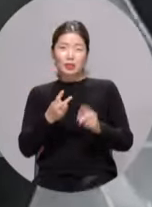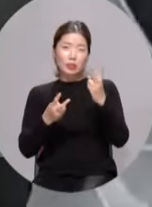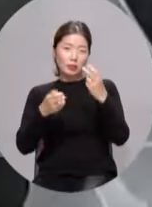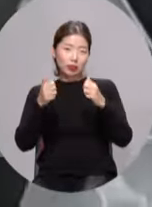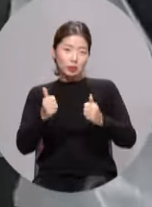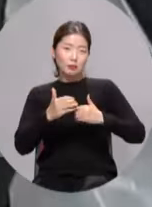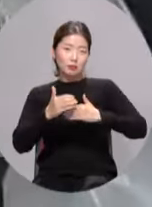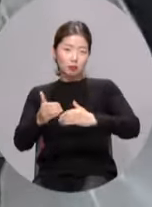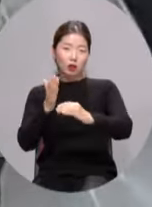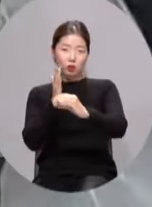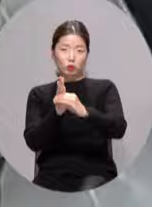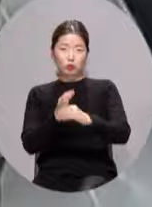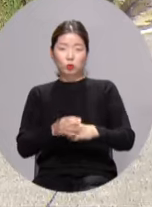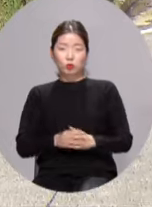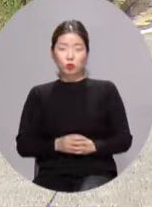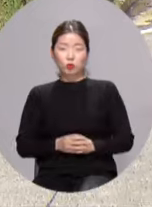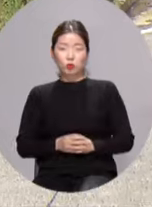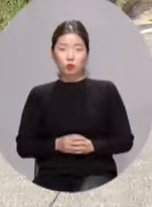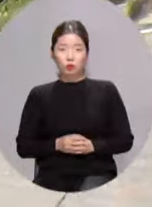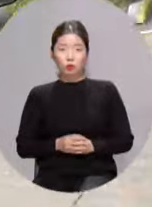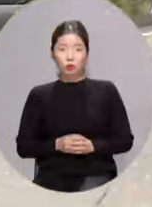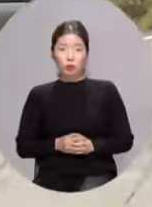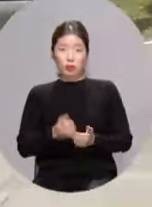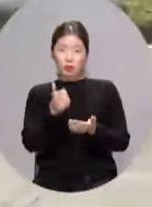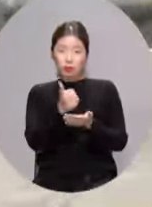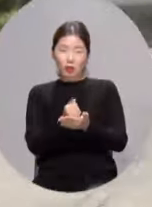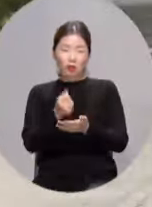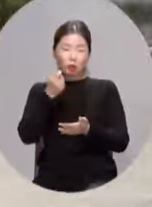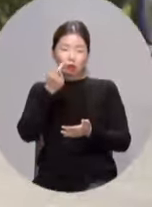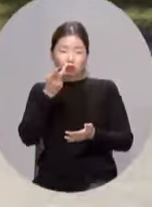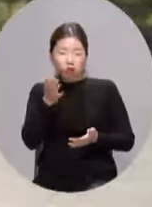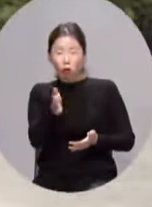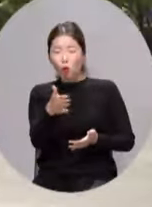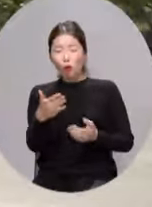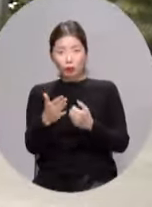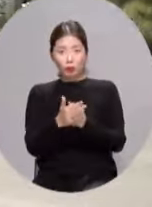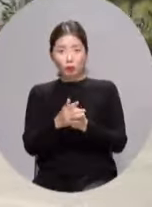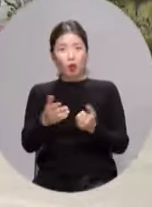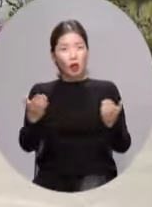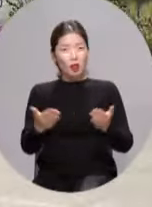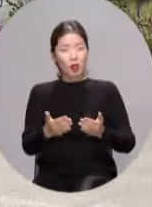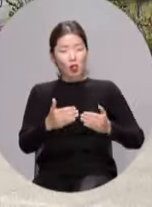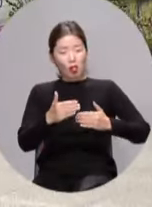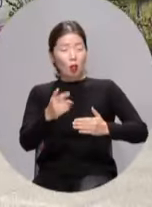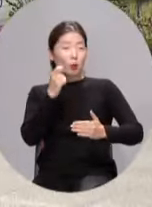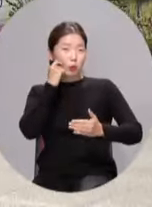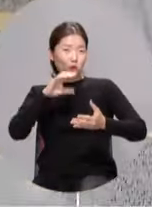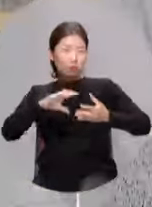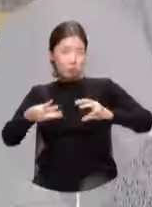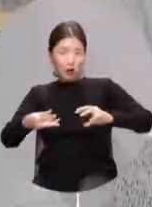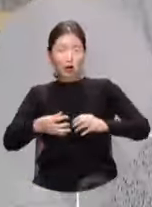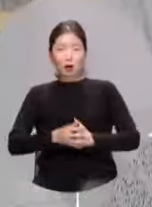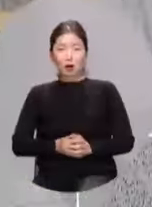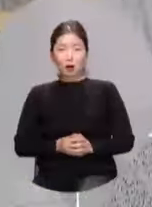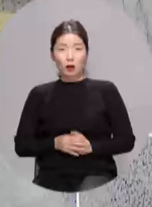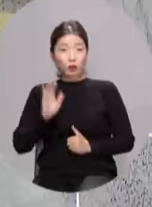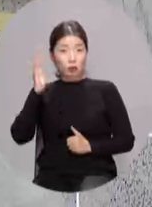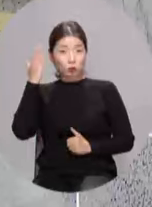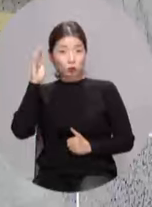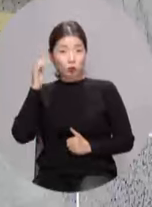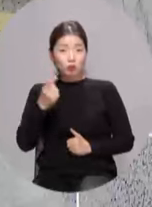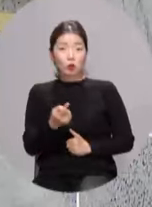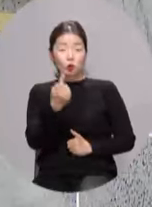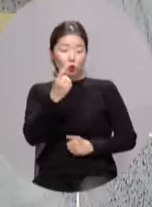2심으로 향하고 있습니다 조합장이 수개월째 공석이다 보니 축 업무는 마비될 지경 게다가 최근